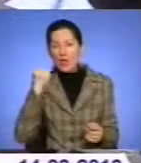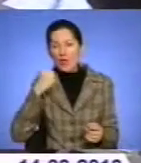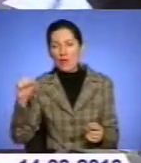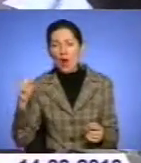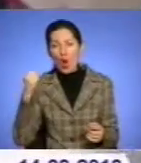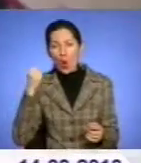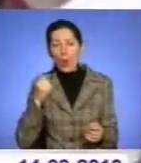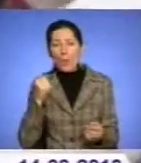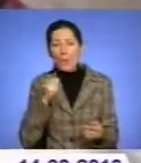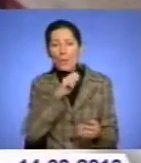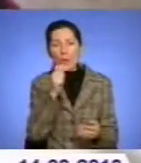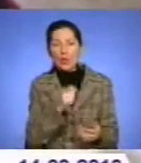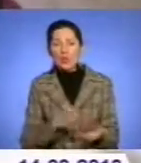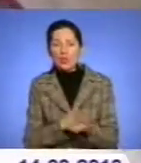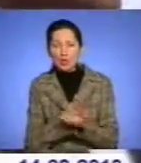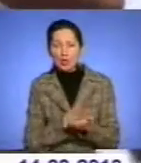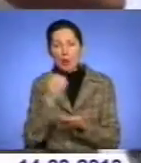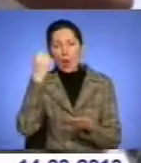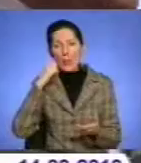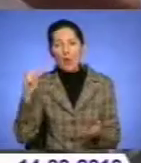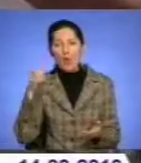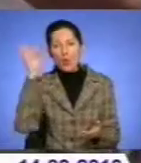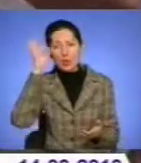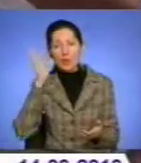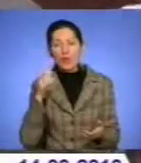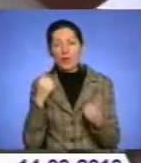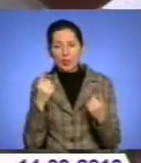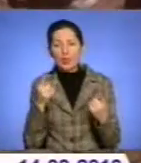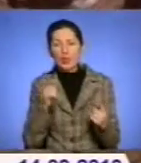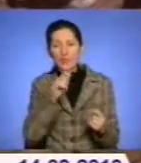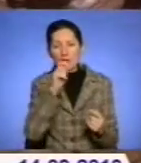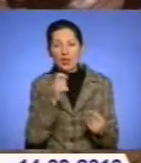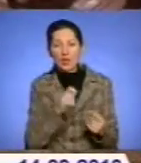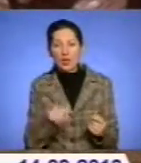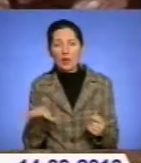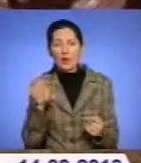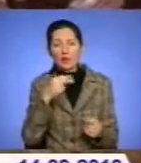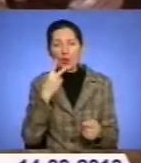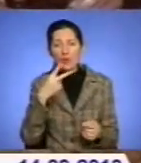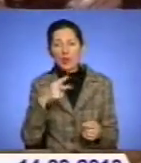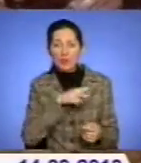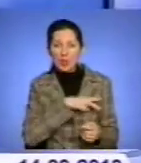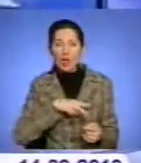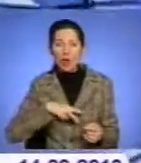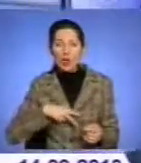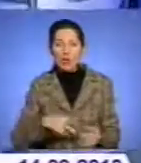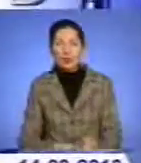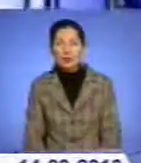військову доблесть, за перемогу над Німеччиною у Великій вітчизняній війні. Усього понад 20 нагород.